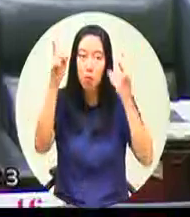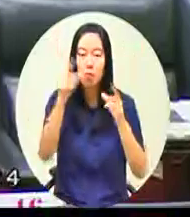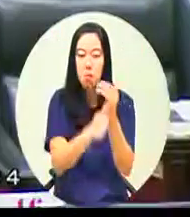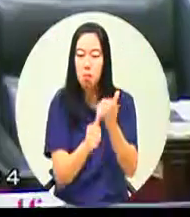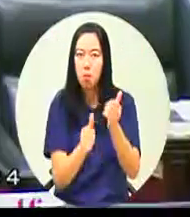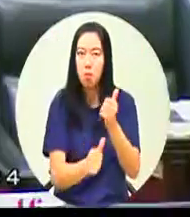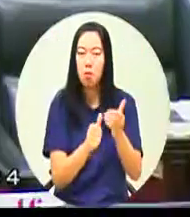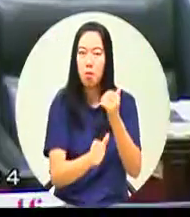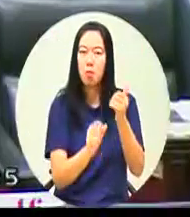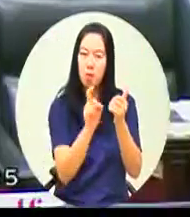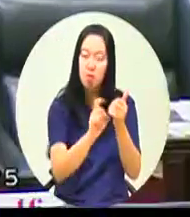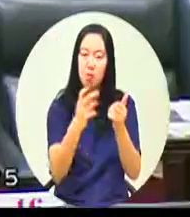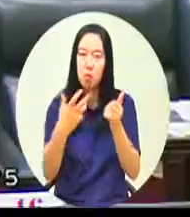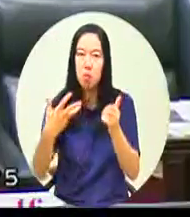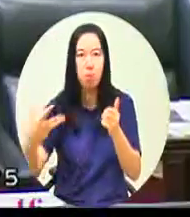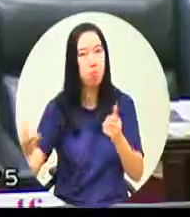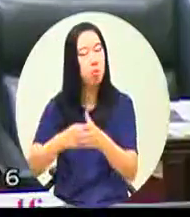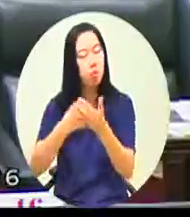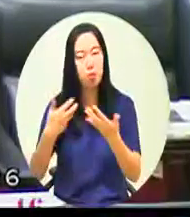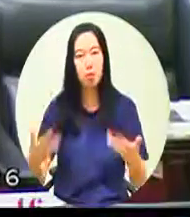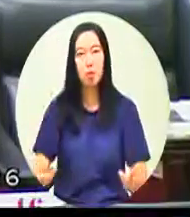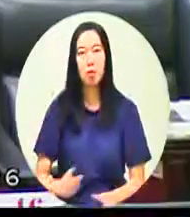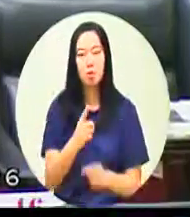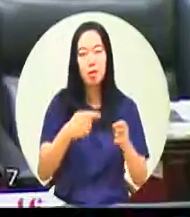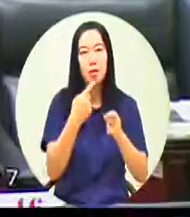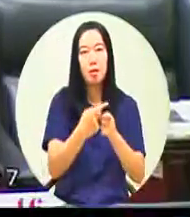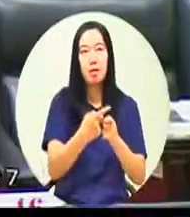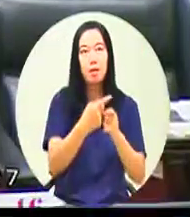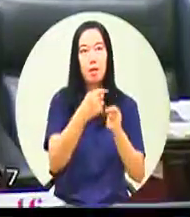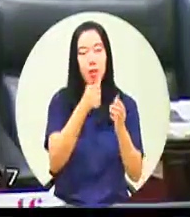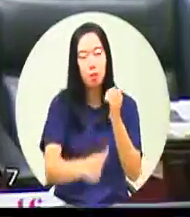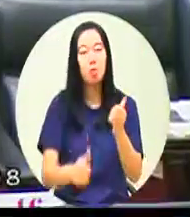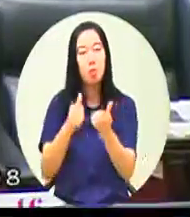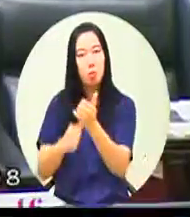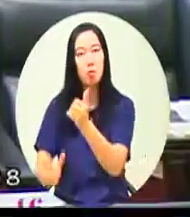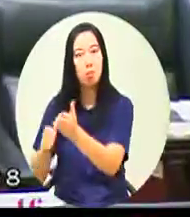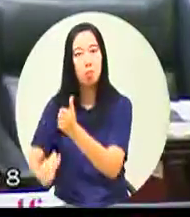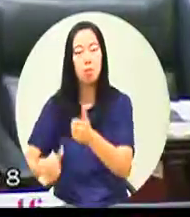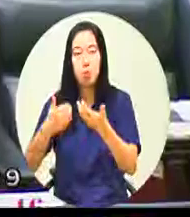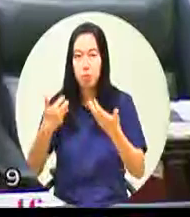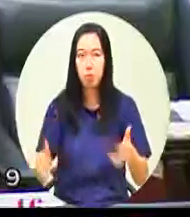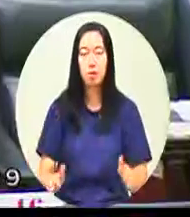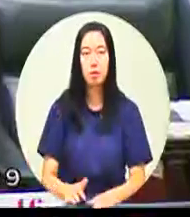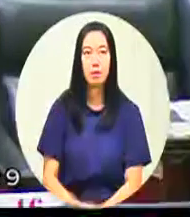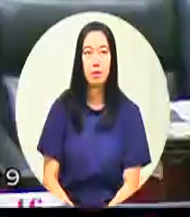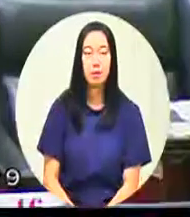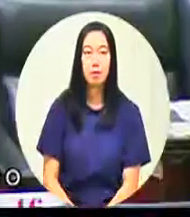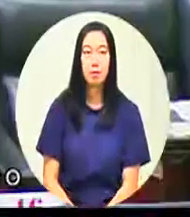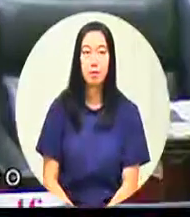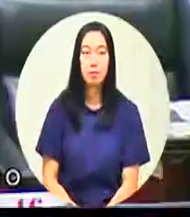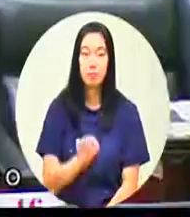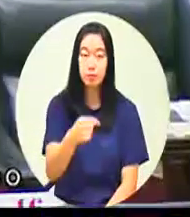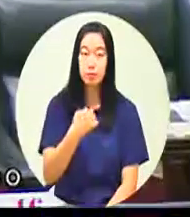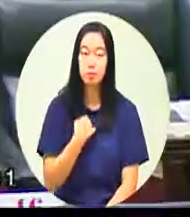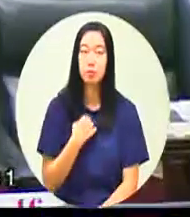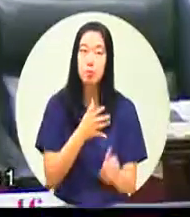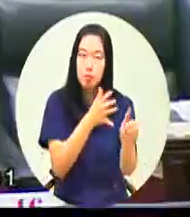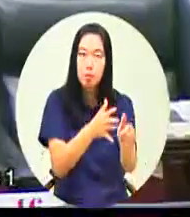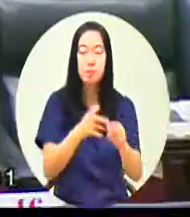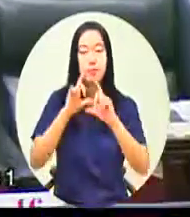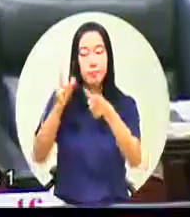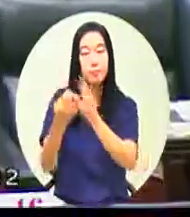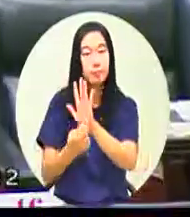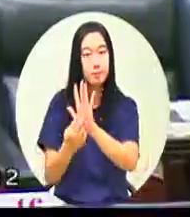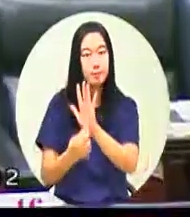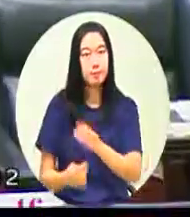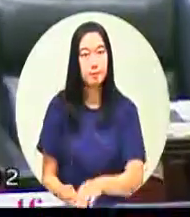只、几十只。啊，所以伊阁一冬阁生两三水吼，所以我请咱局长针对这個。 好，请